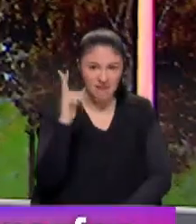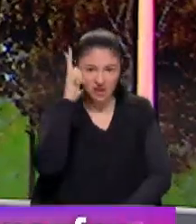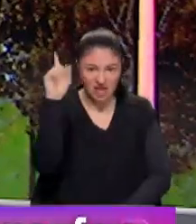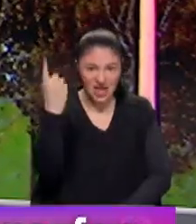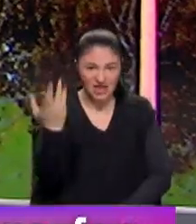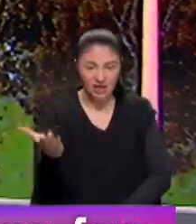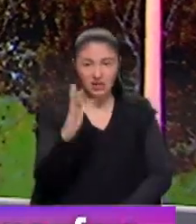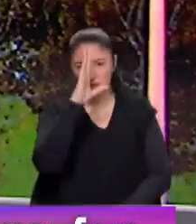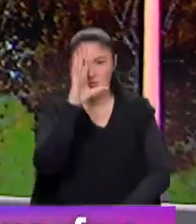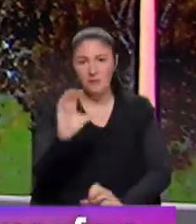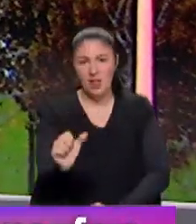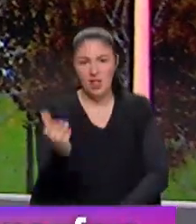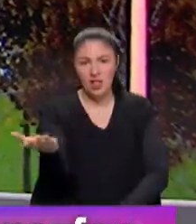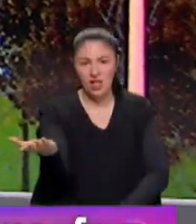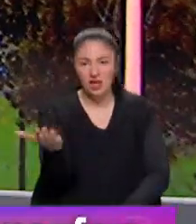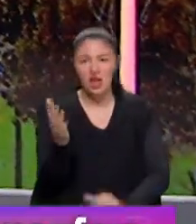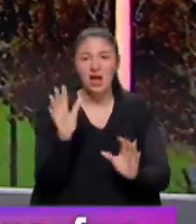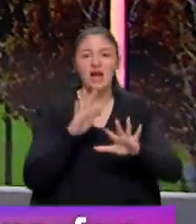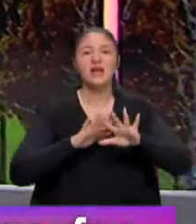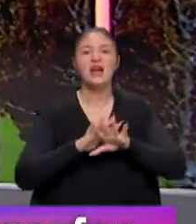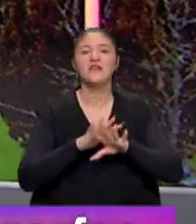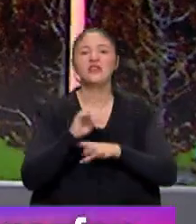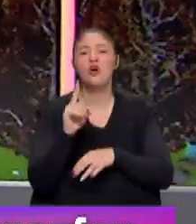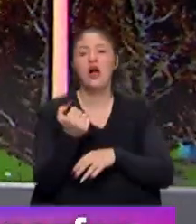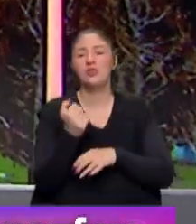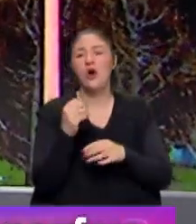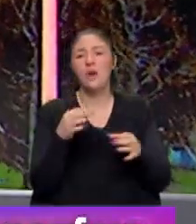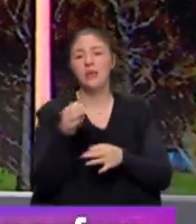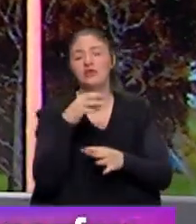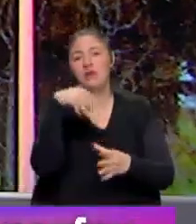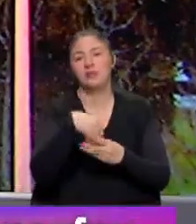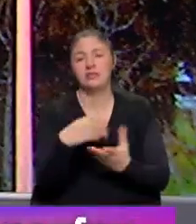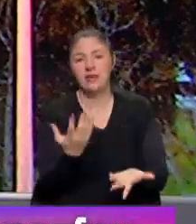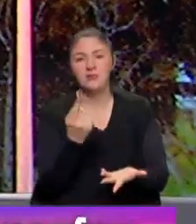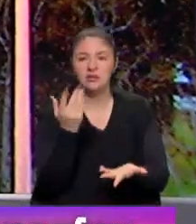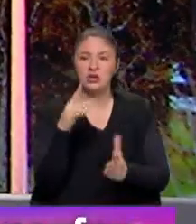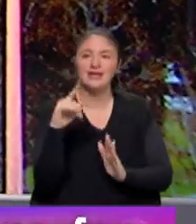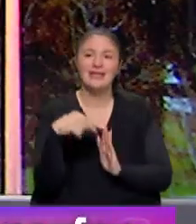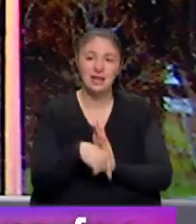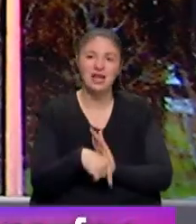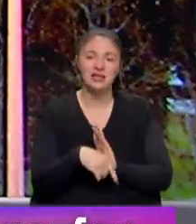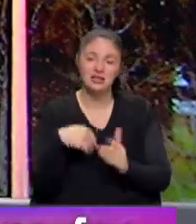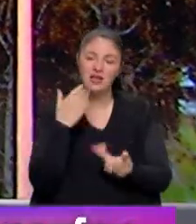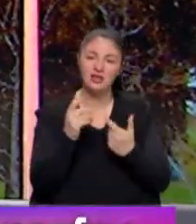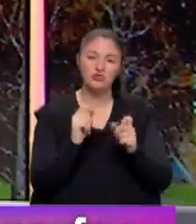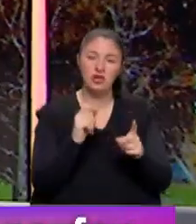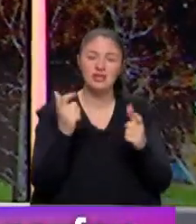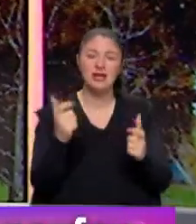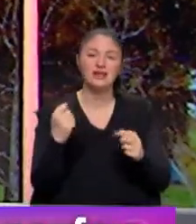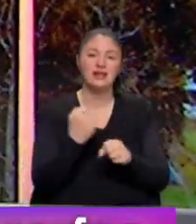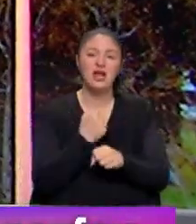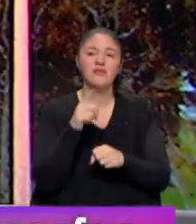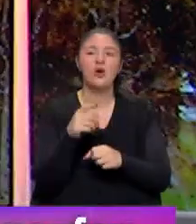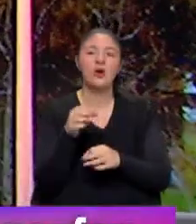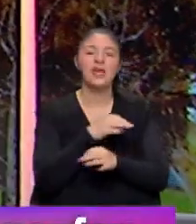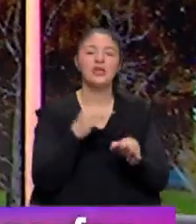da İstanbul'da yakalandı. Kafes 16 operasyonu kapsamında birazdan detaylarını paylaşacağız Ali Yerlikaya ve